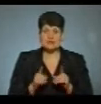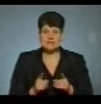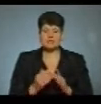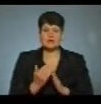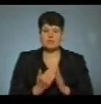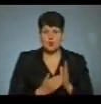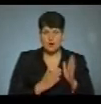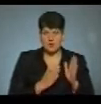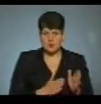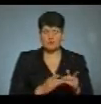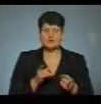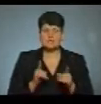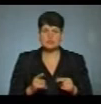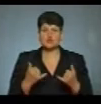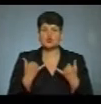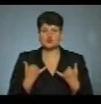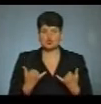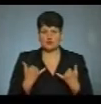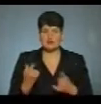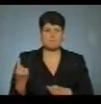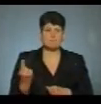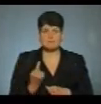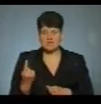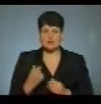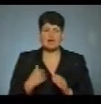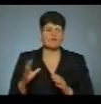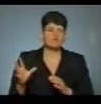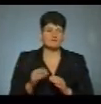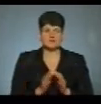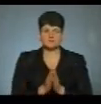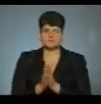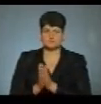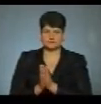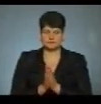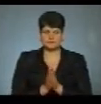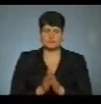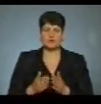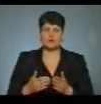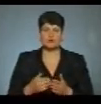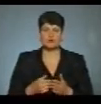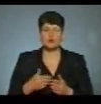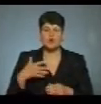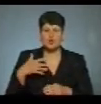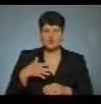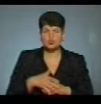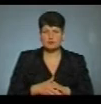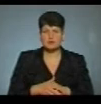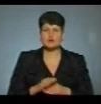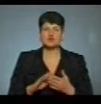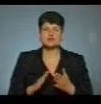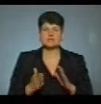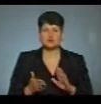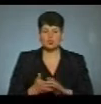програму, тому що дійсно сьогодні, ну, перше, я всіх закликаю до просто розуміння, що